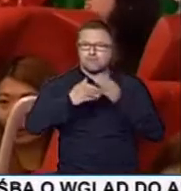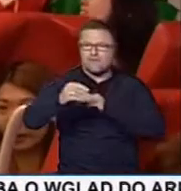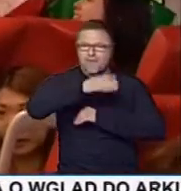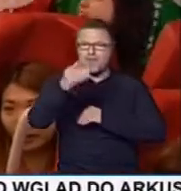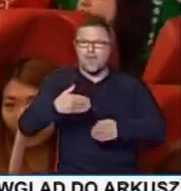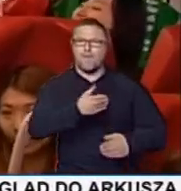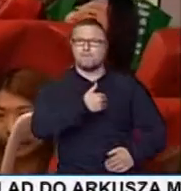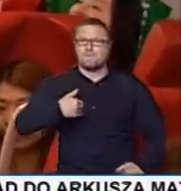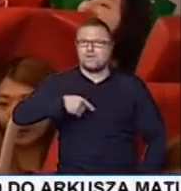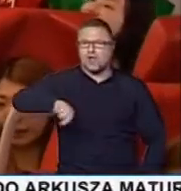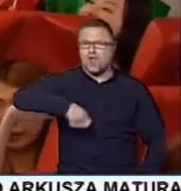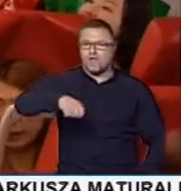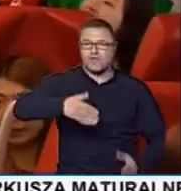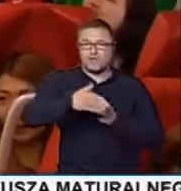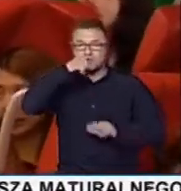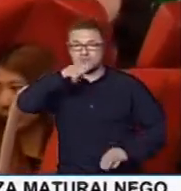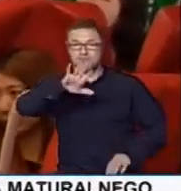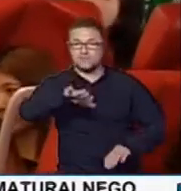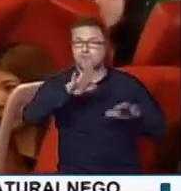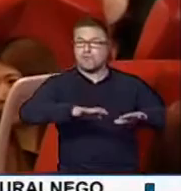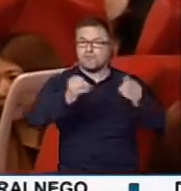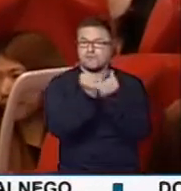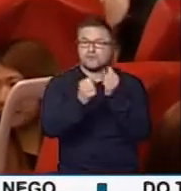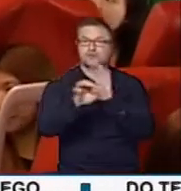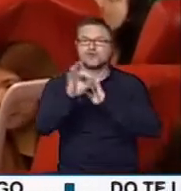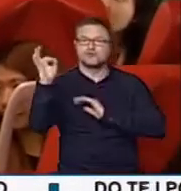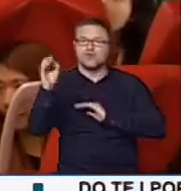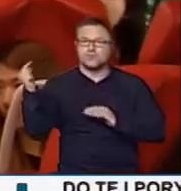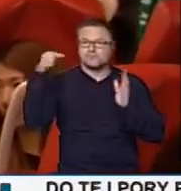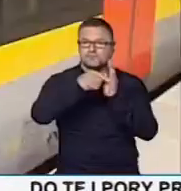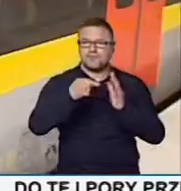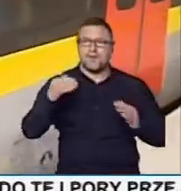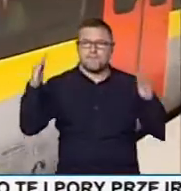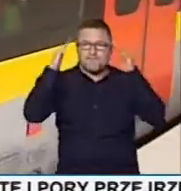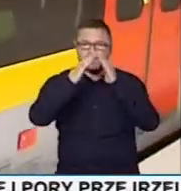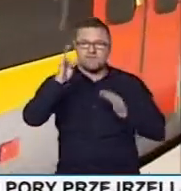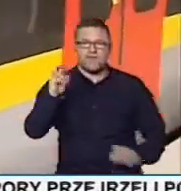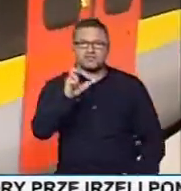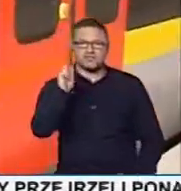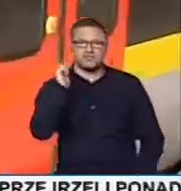polską kuchnię. Teraz tydzień spędzą w Krakowie, w środę dojedzie do nich papież Franciszek.